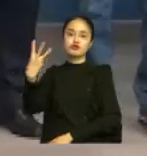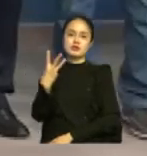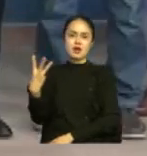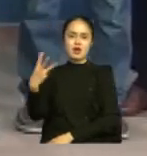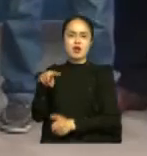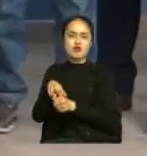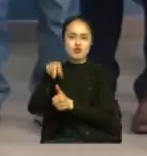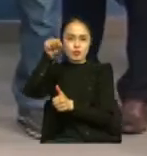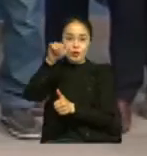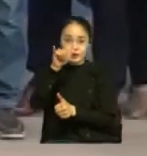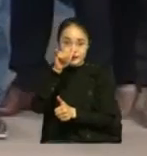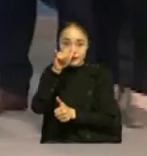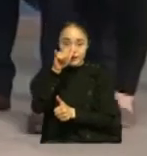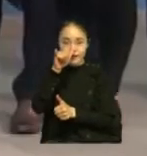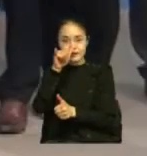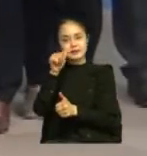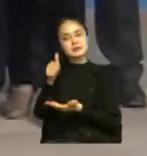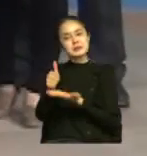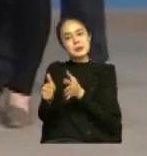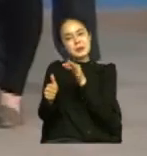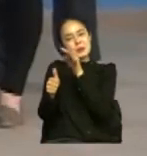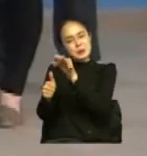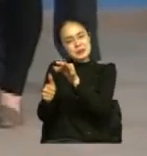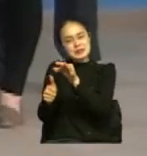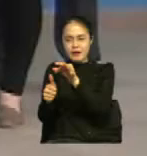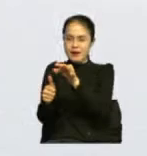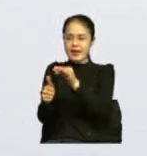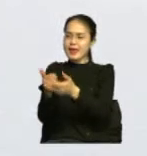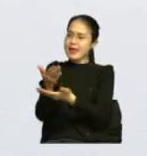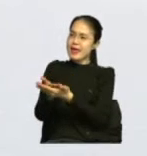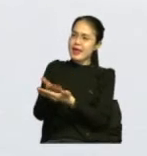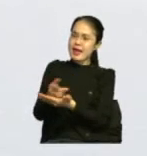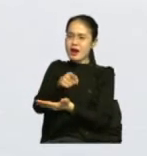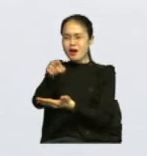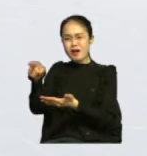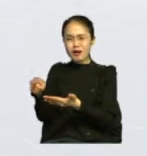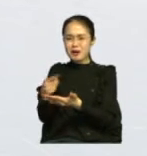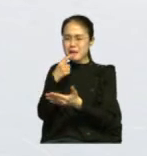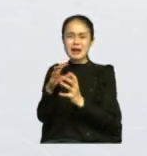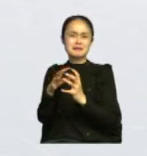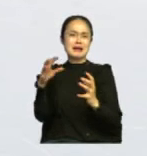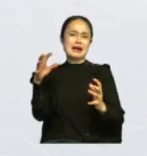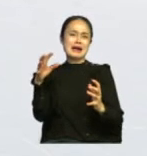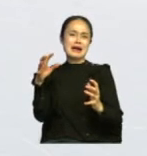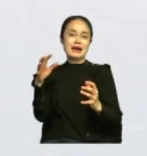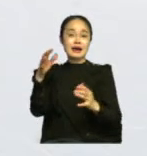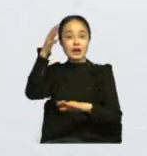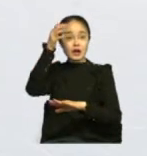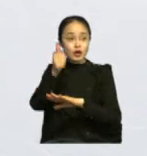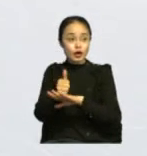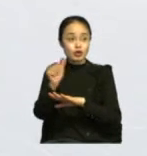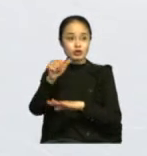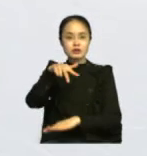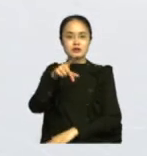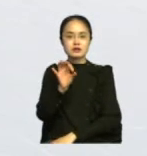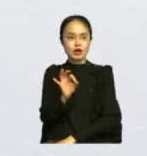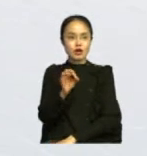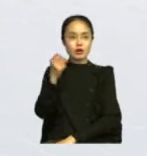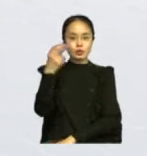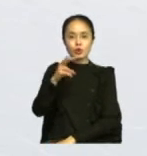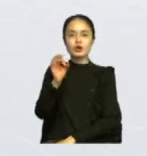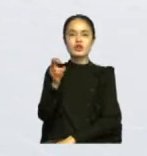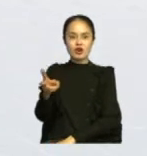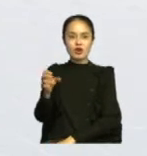전 국정홍보처장의 전략공천 요구가 끊이질 않았습니다. 결국 정순균, 여선웅, 김명신 세